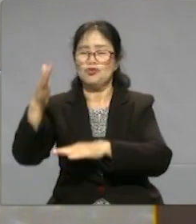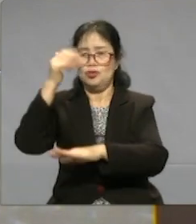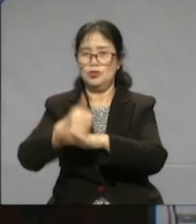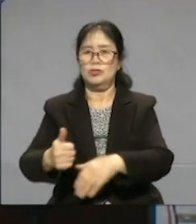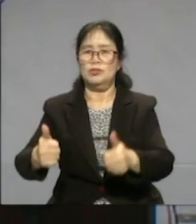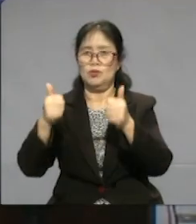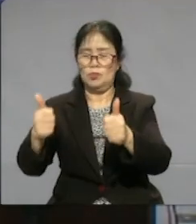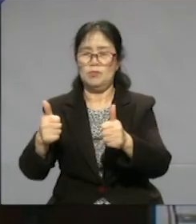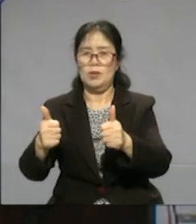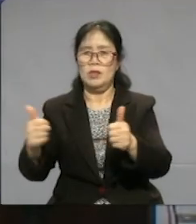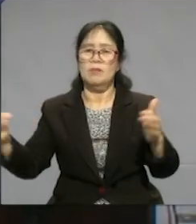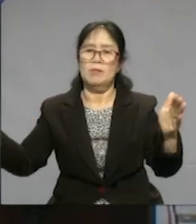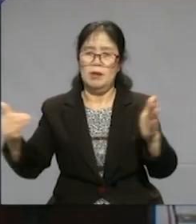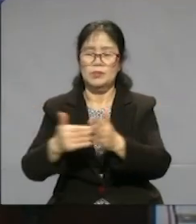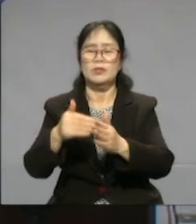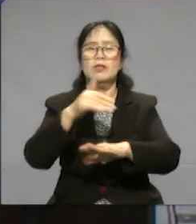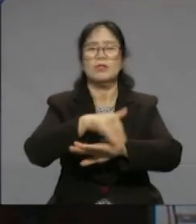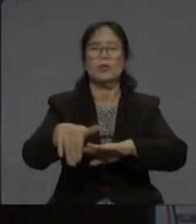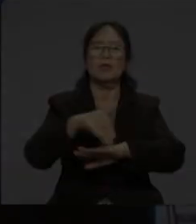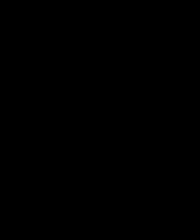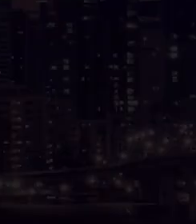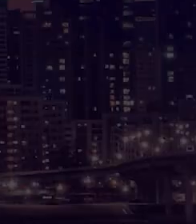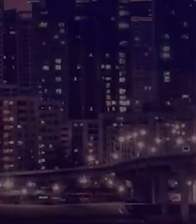재판을 마무리할 방침입니다